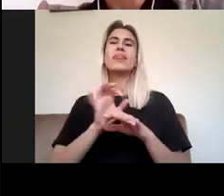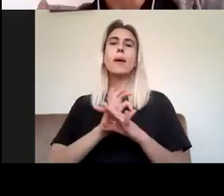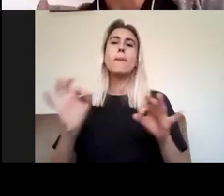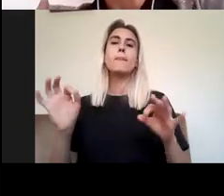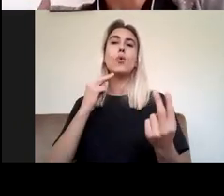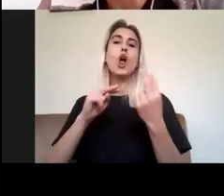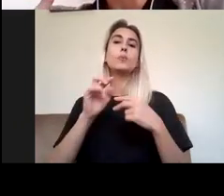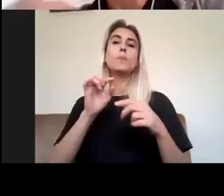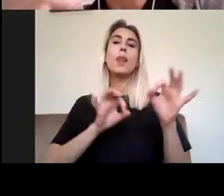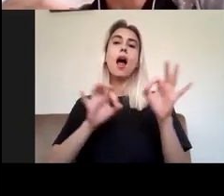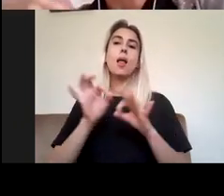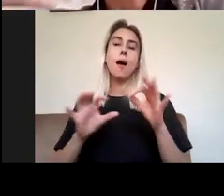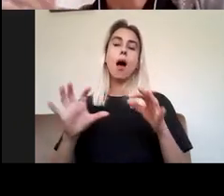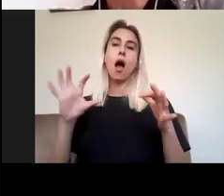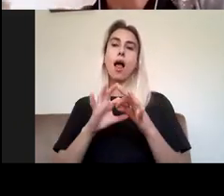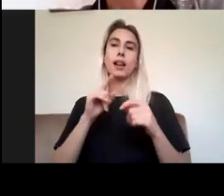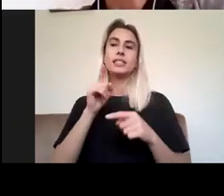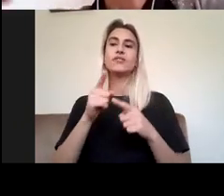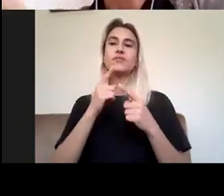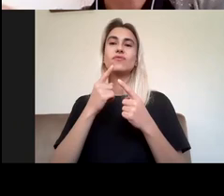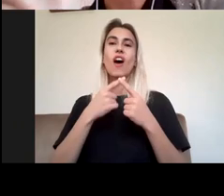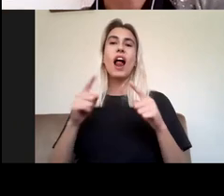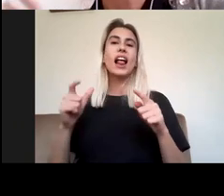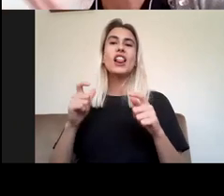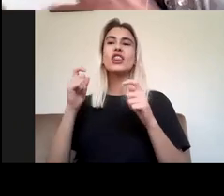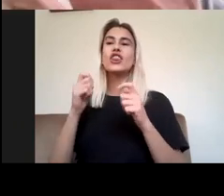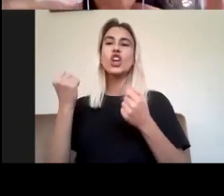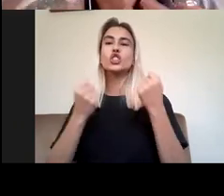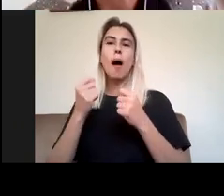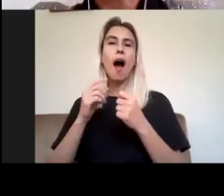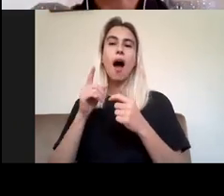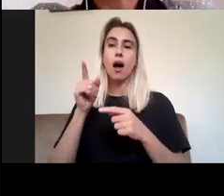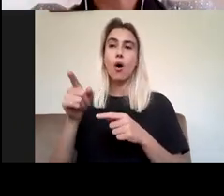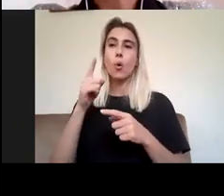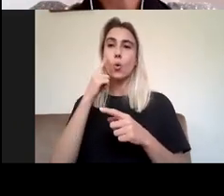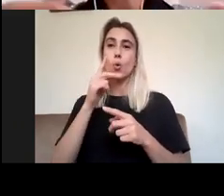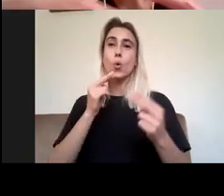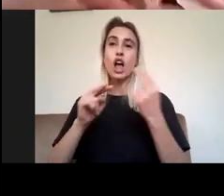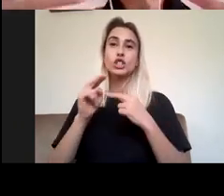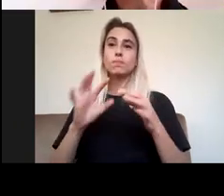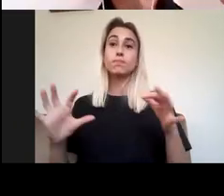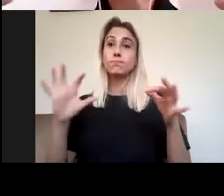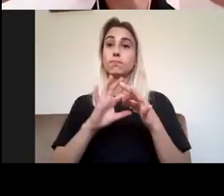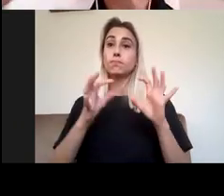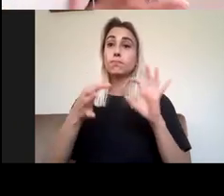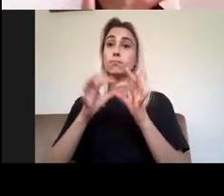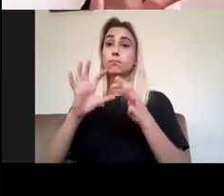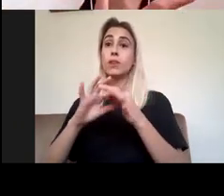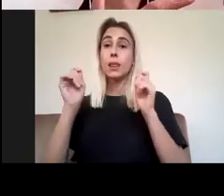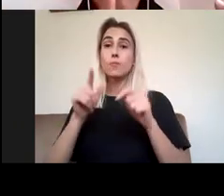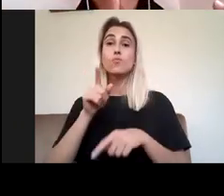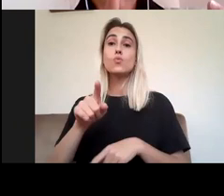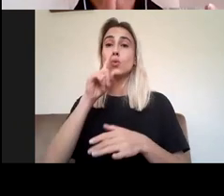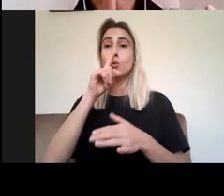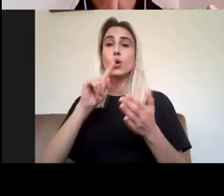planlamasıyla alakalı bir şey. Yani siz farklı taşıma modlarını entegre ederek ulaşım planlaması yaparsanız zaten bu noktada bazı